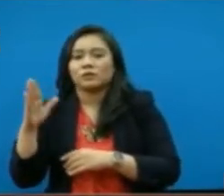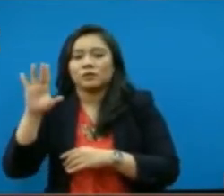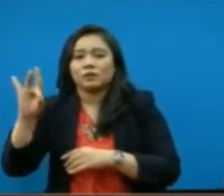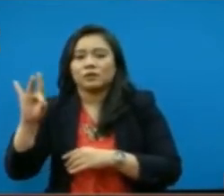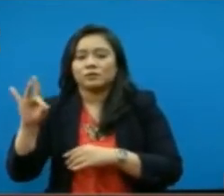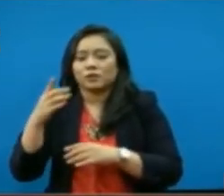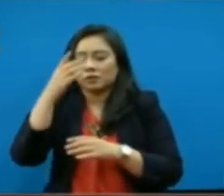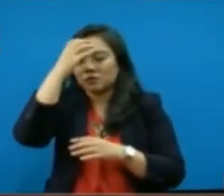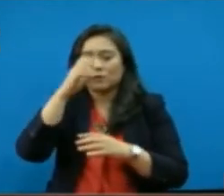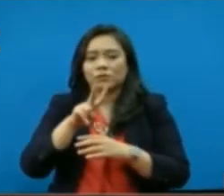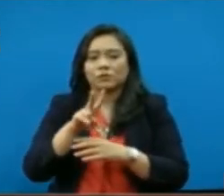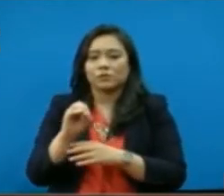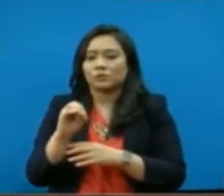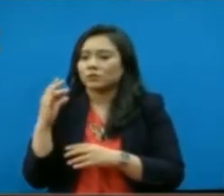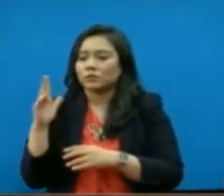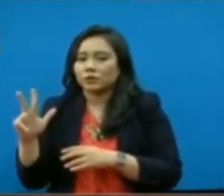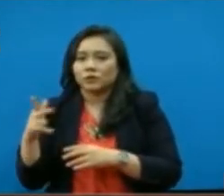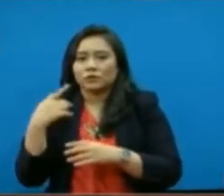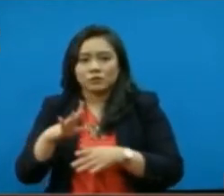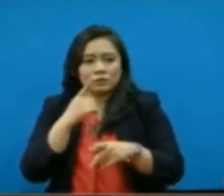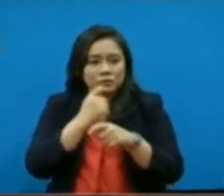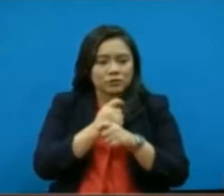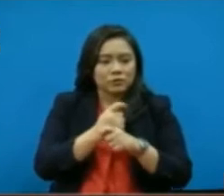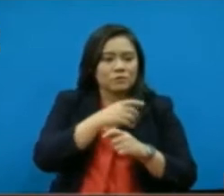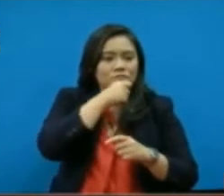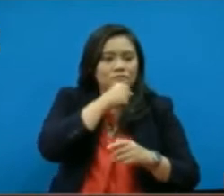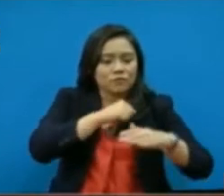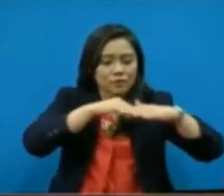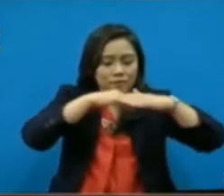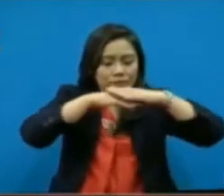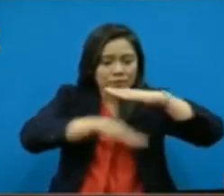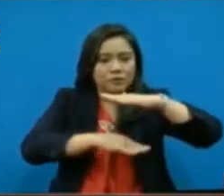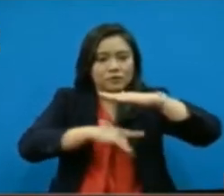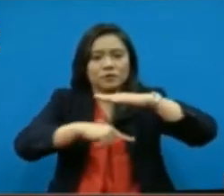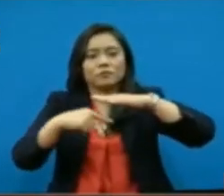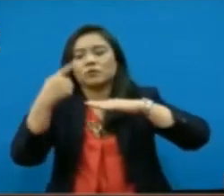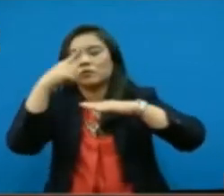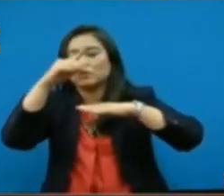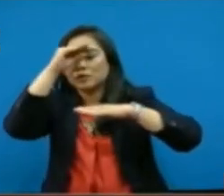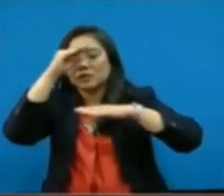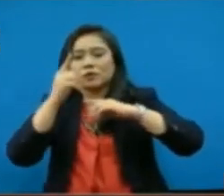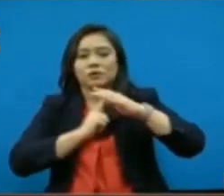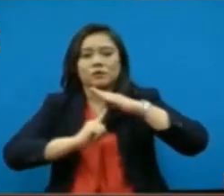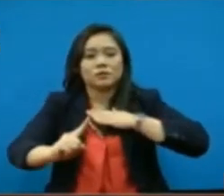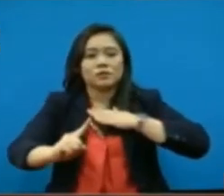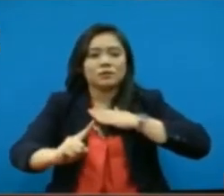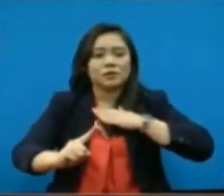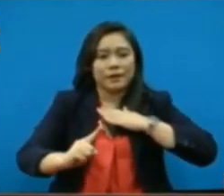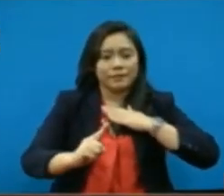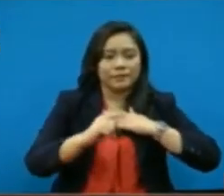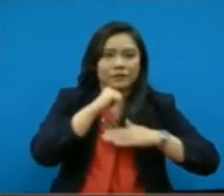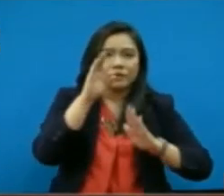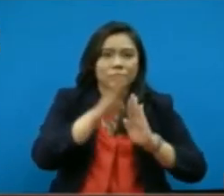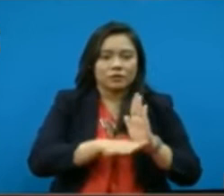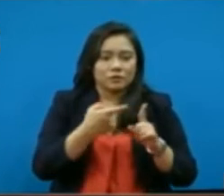Selangor 2003 telah menetapkan bahawa umur minimum perkahwinan bagi lelaki Islam adalah tidak kurang